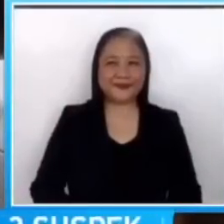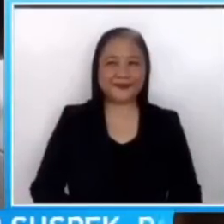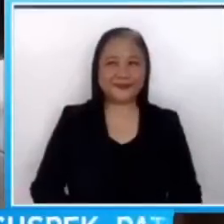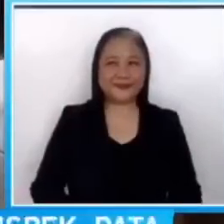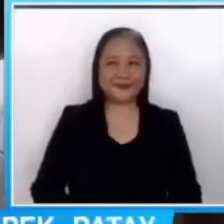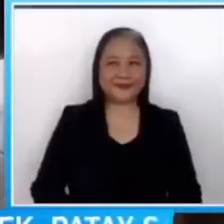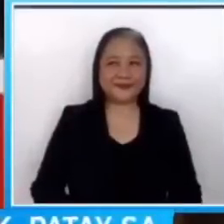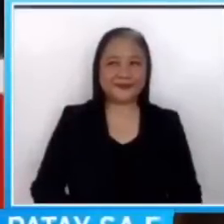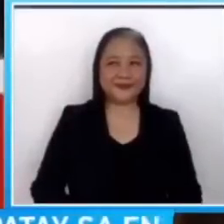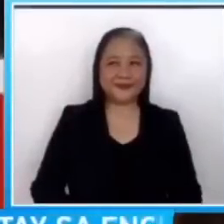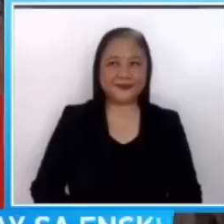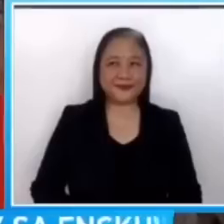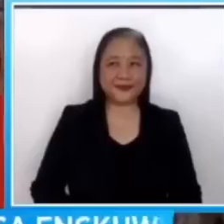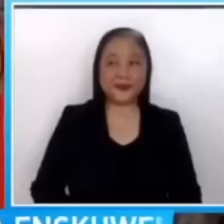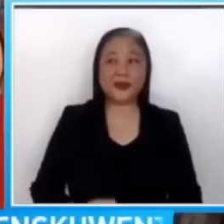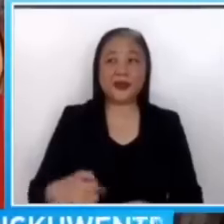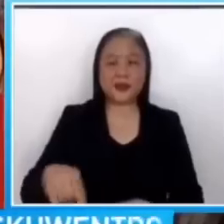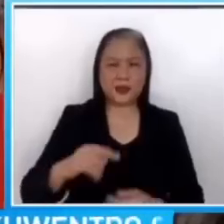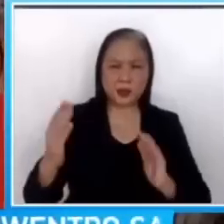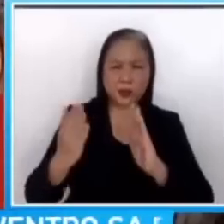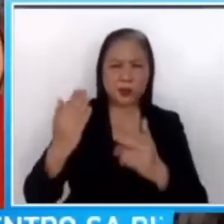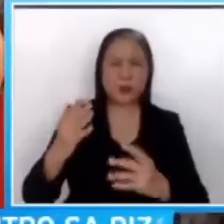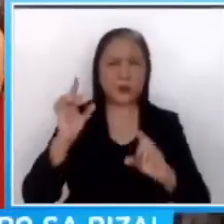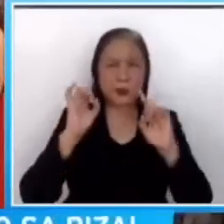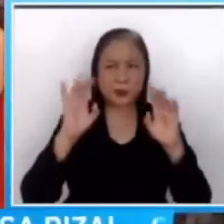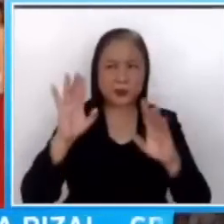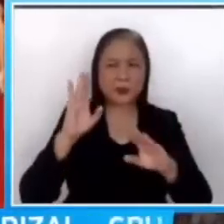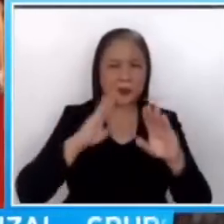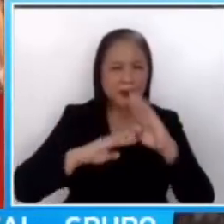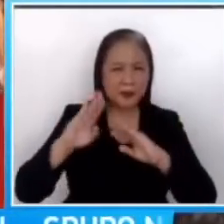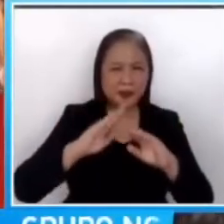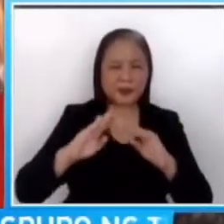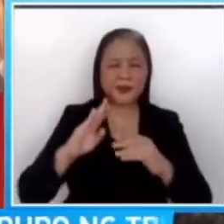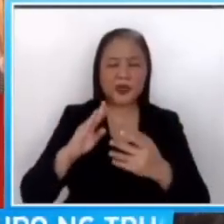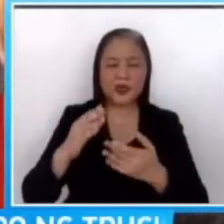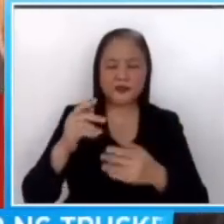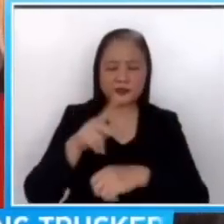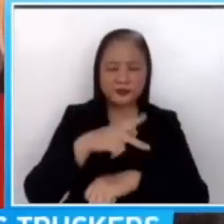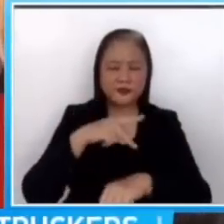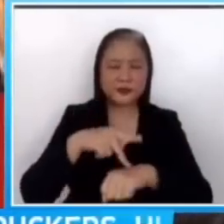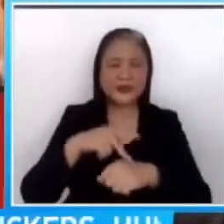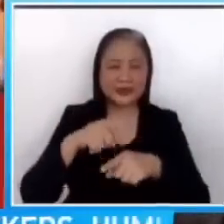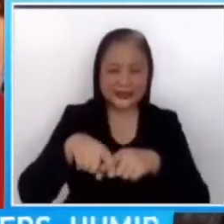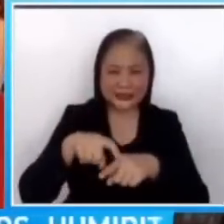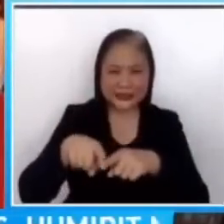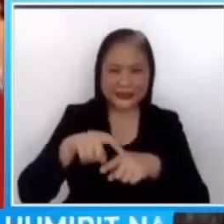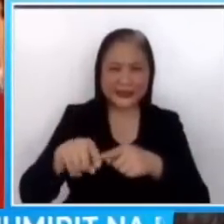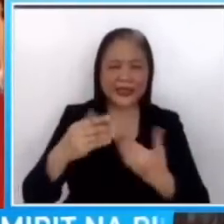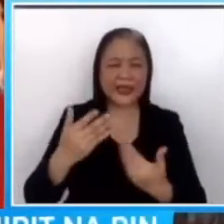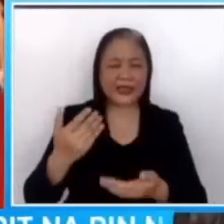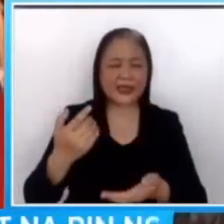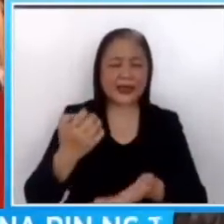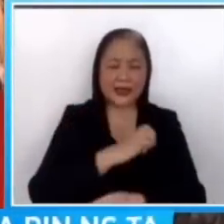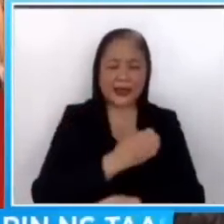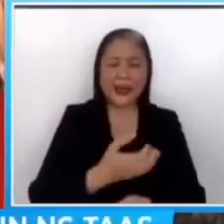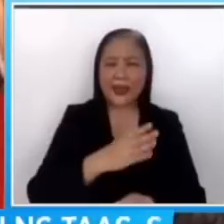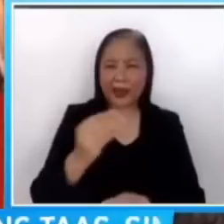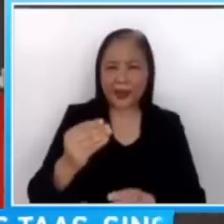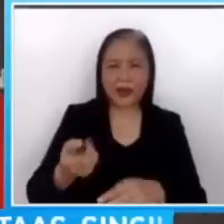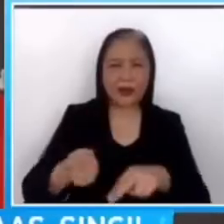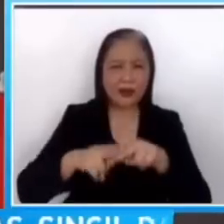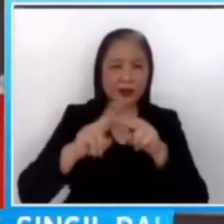Sa gitna ng kinakaharap na krisis ng bansa sa enerhiya at patuloy na pagtaas ng presyo ng produktong petrolyo, malaking tulong